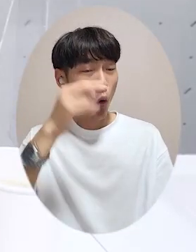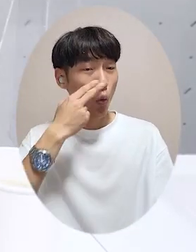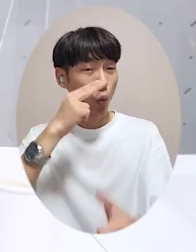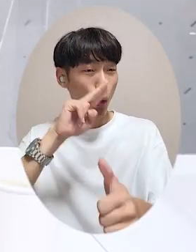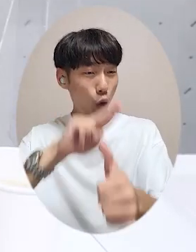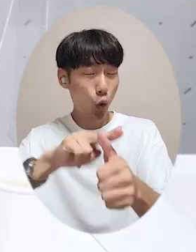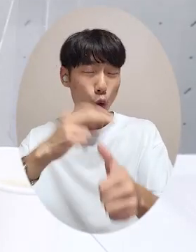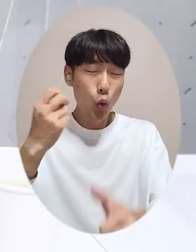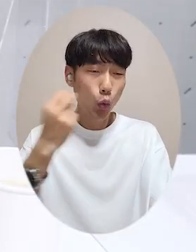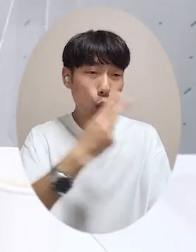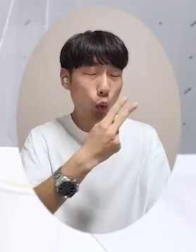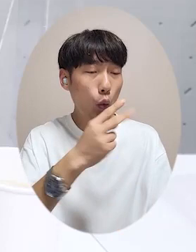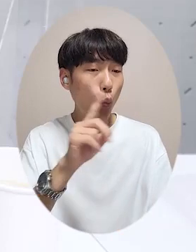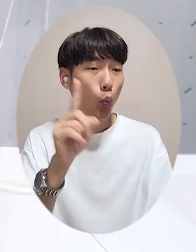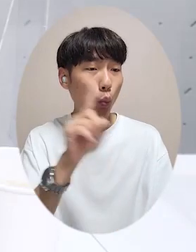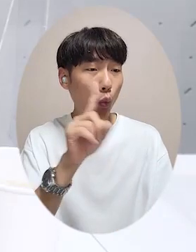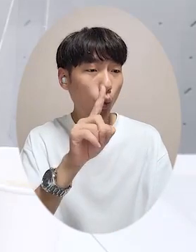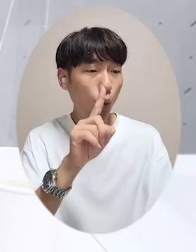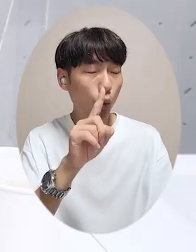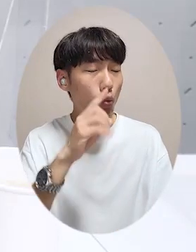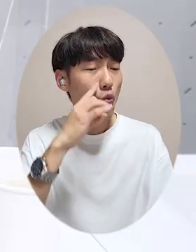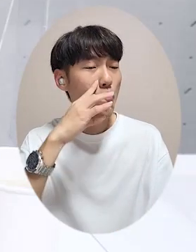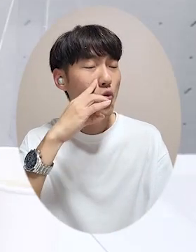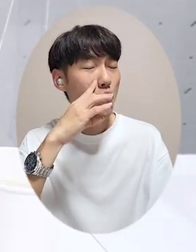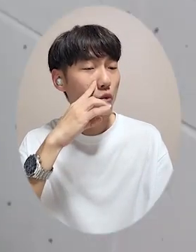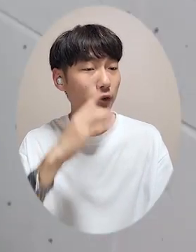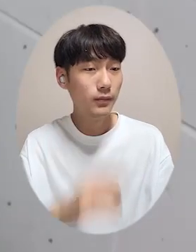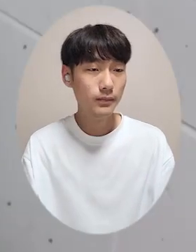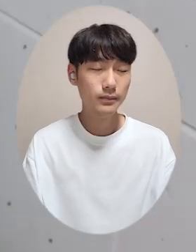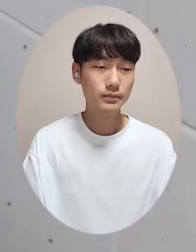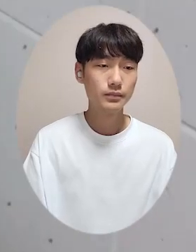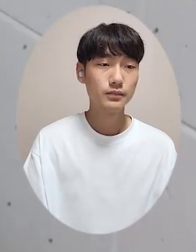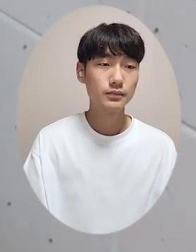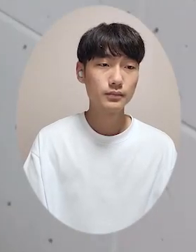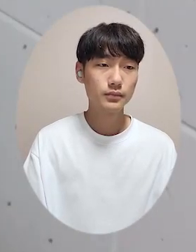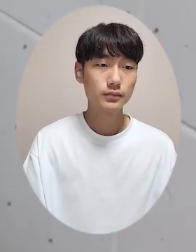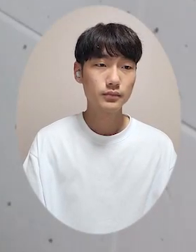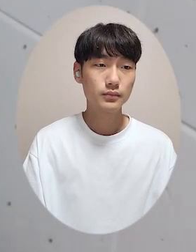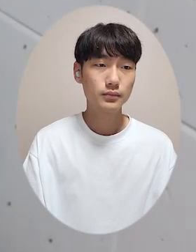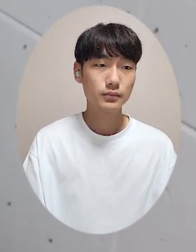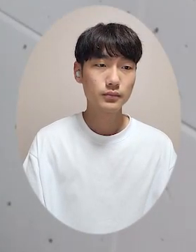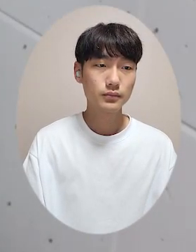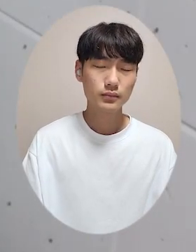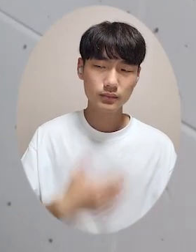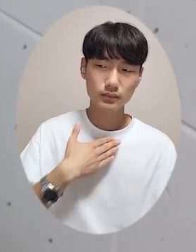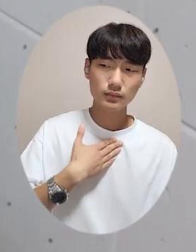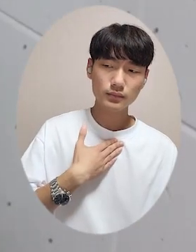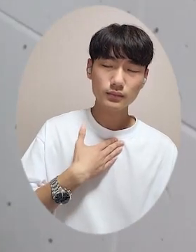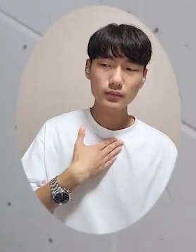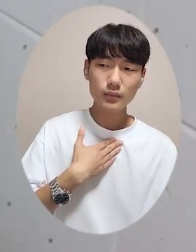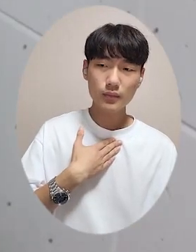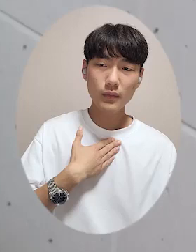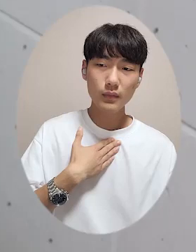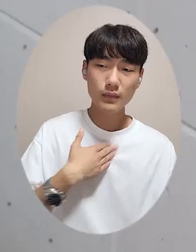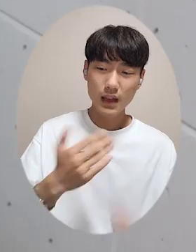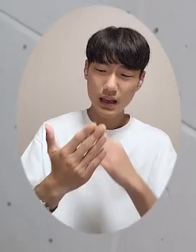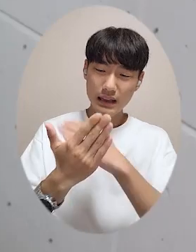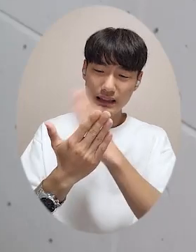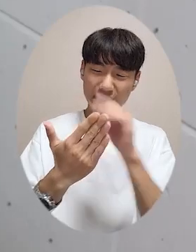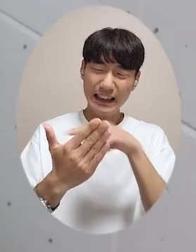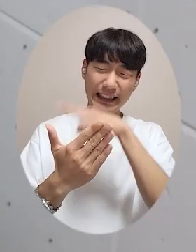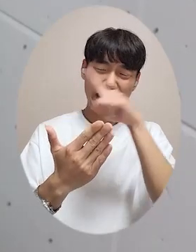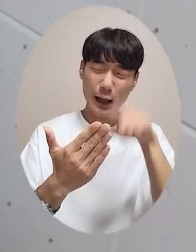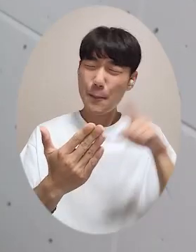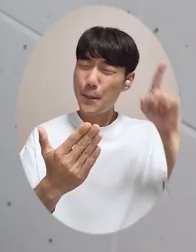도전해보고 싶은 수어 통역의 어떤 분야가 있으신가요? 저는 일단은 다는 안 해봤지만